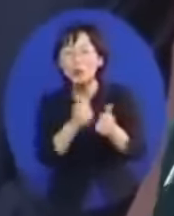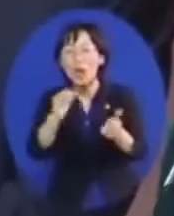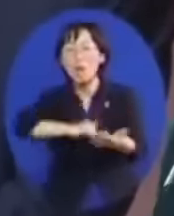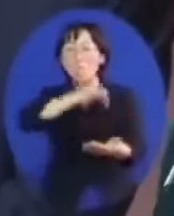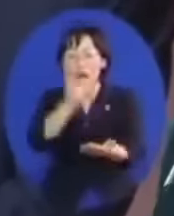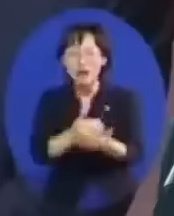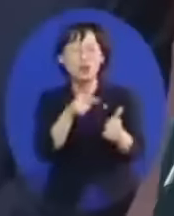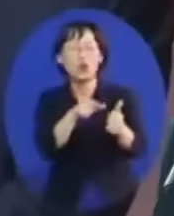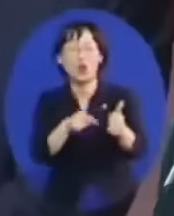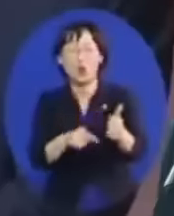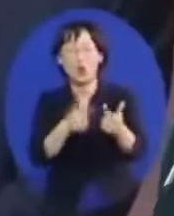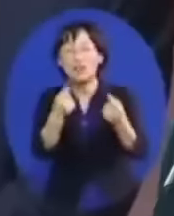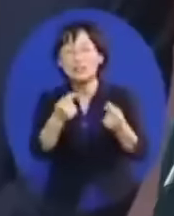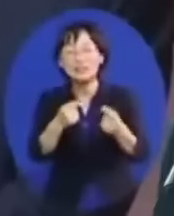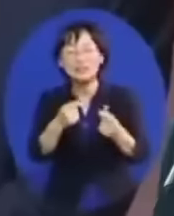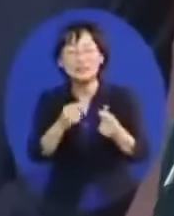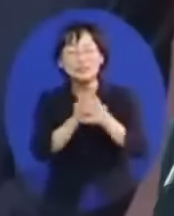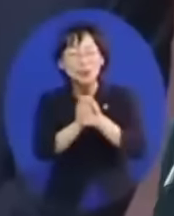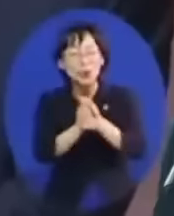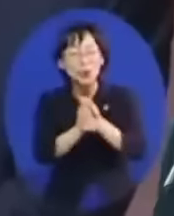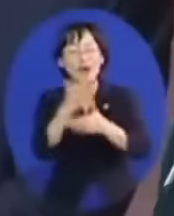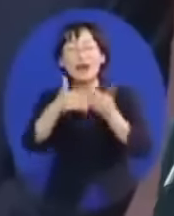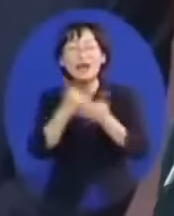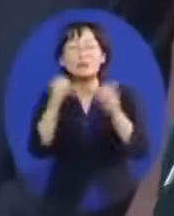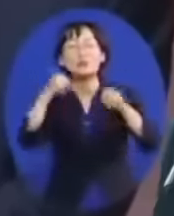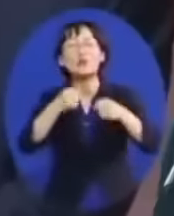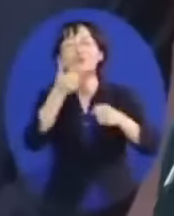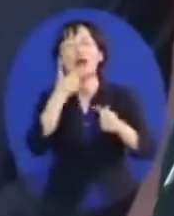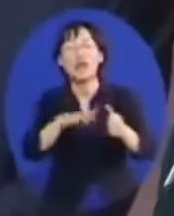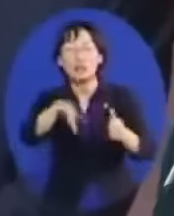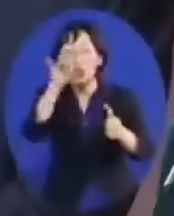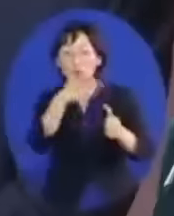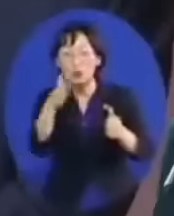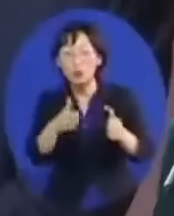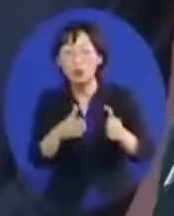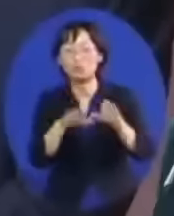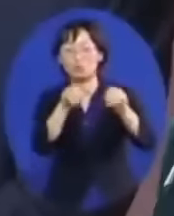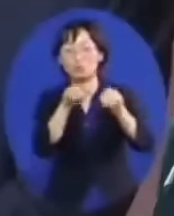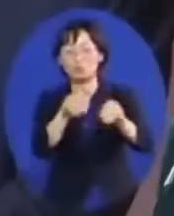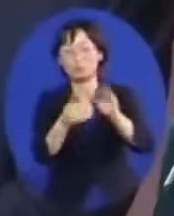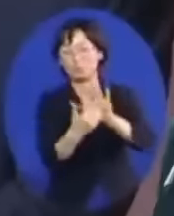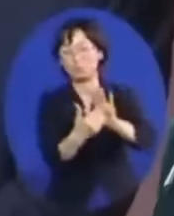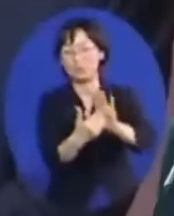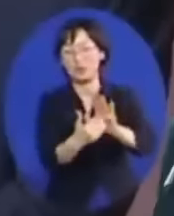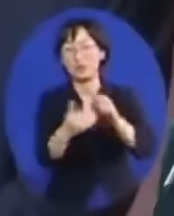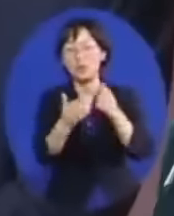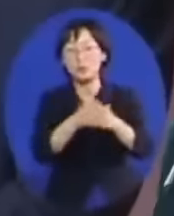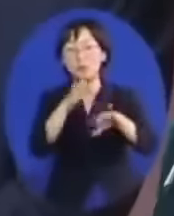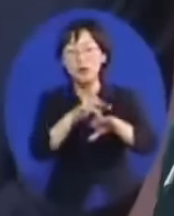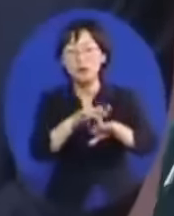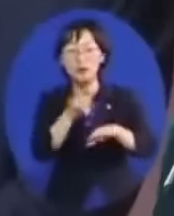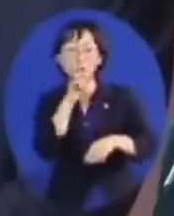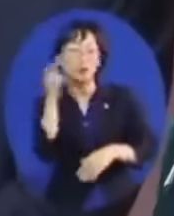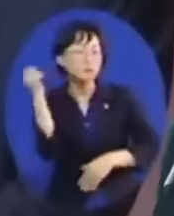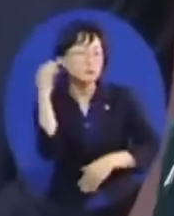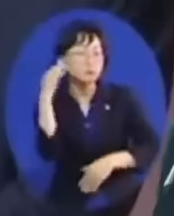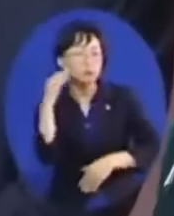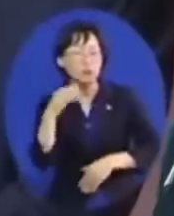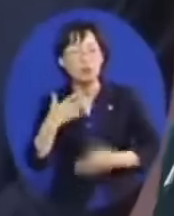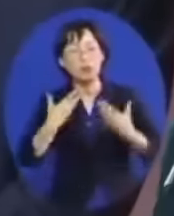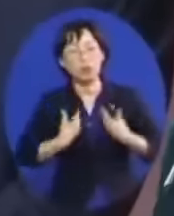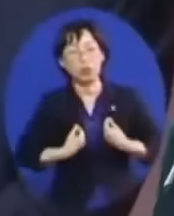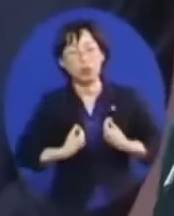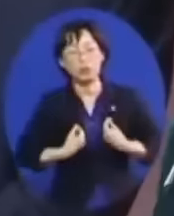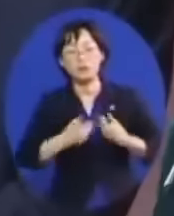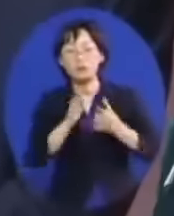많아. 너 같은 기도는 안 들어줘. 아예 처음부터 불을 끌려고 하는 것입니다. 그 마귀의 말을 들으면 낙심이 되어서 기도를 하지